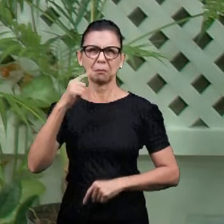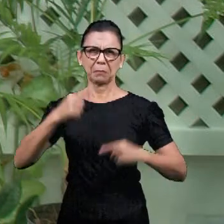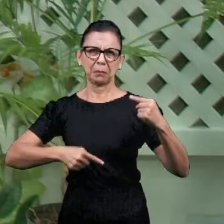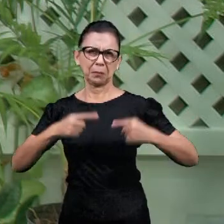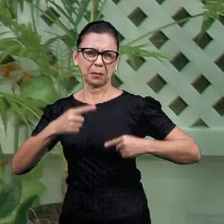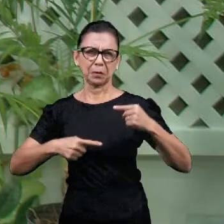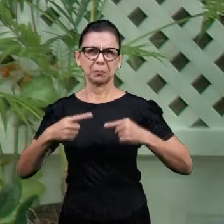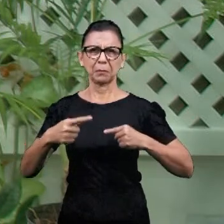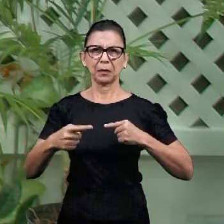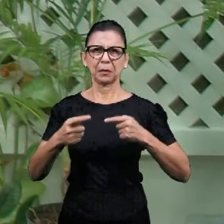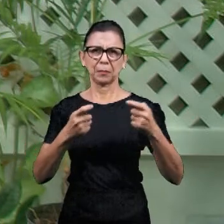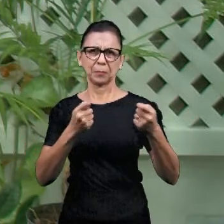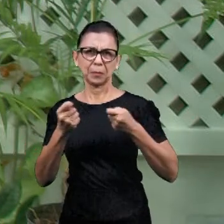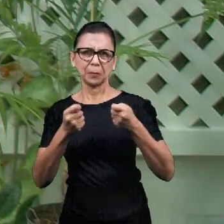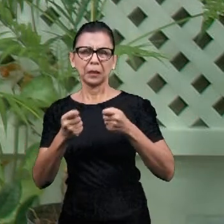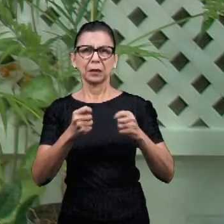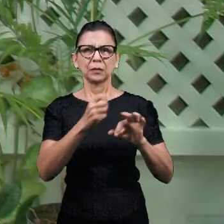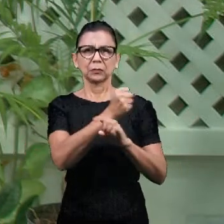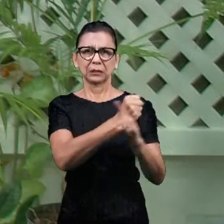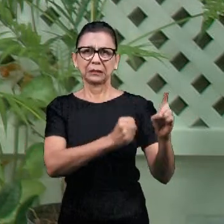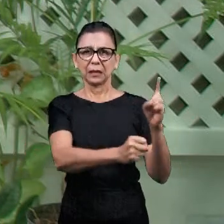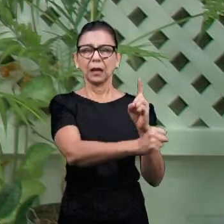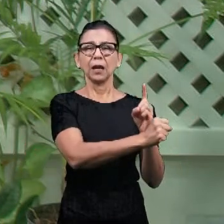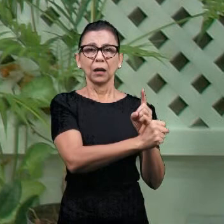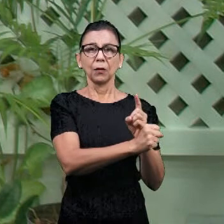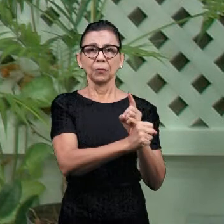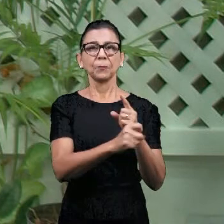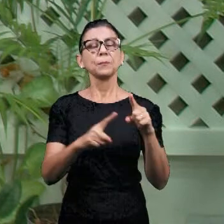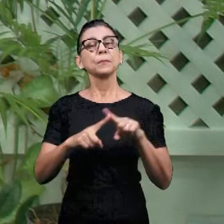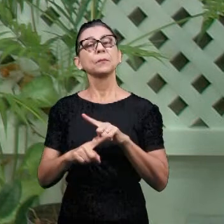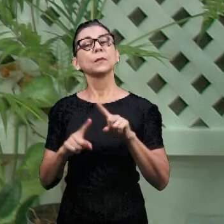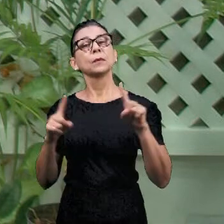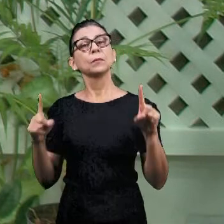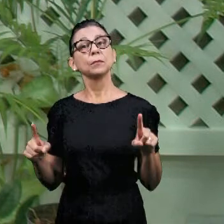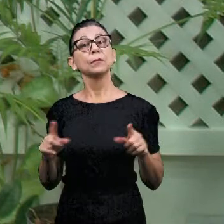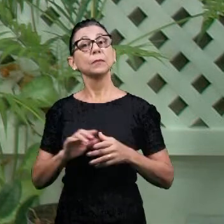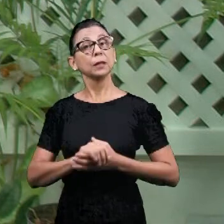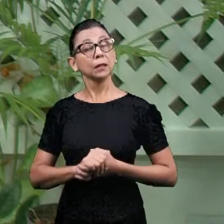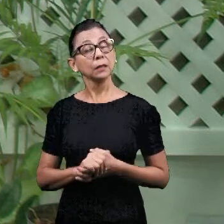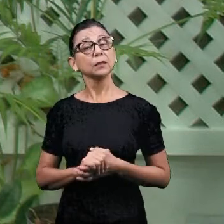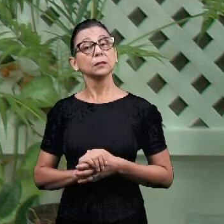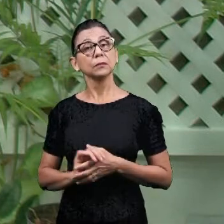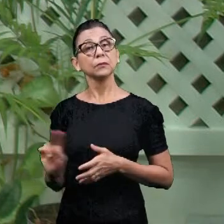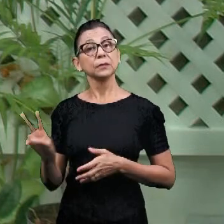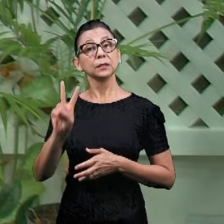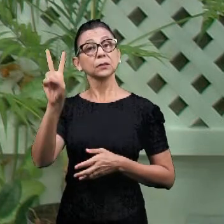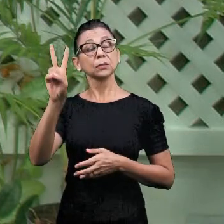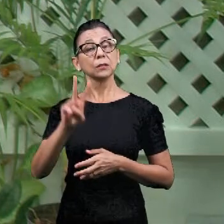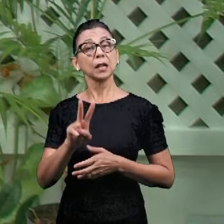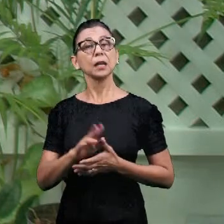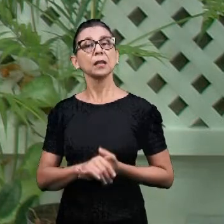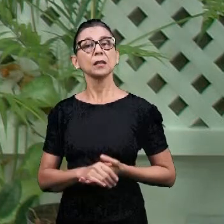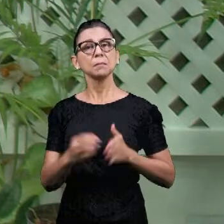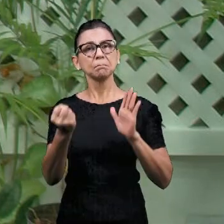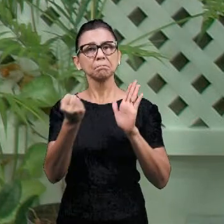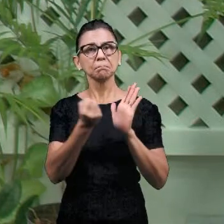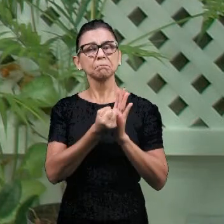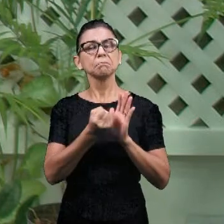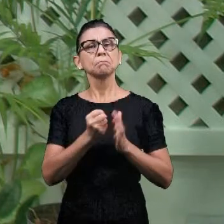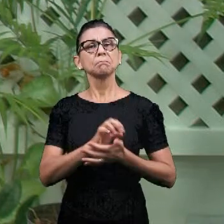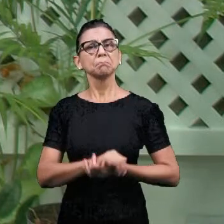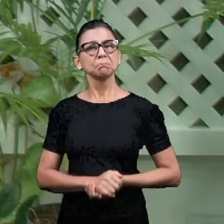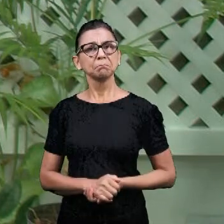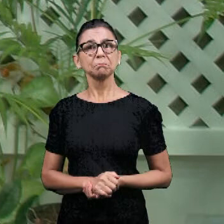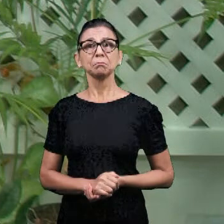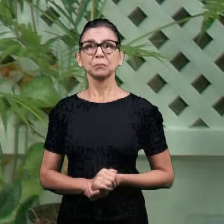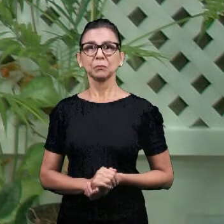la politique économique, sociale, mais elle est en train de marquer sa présence